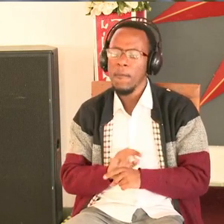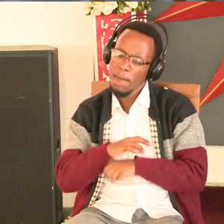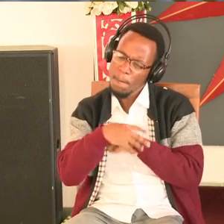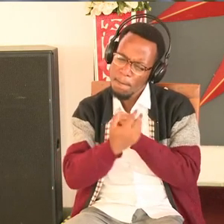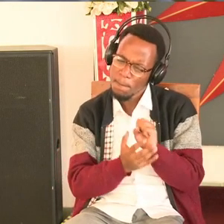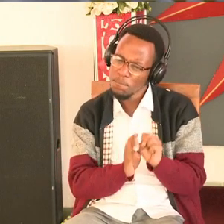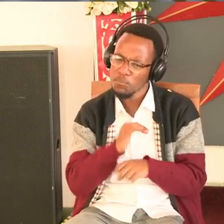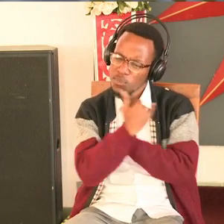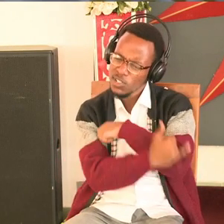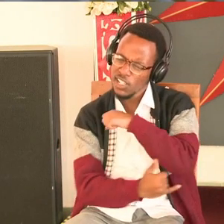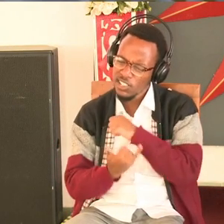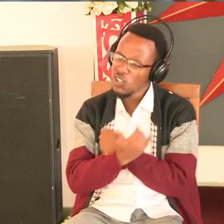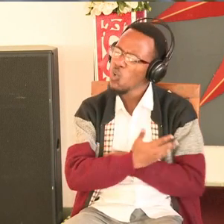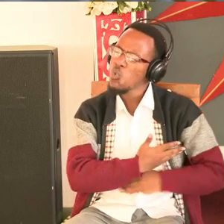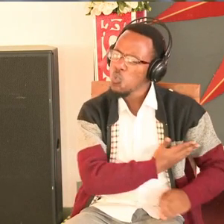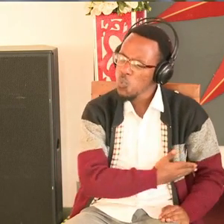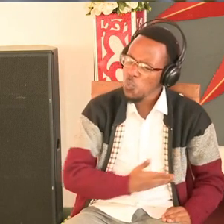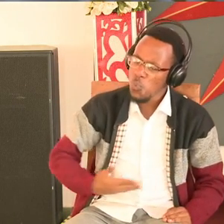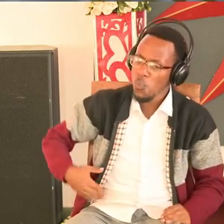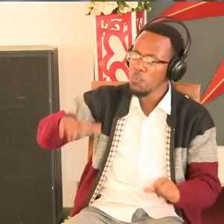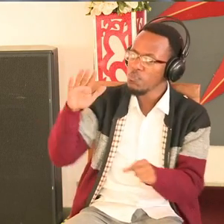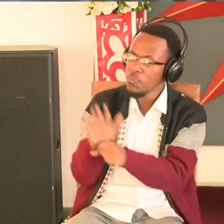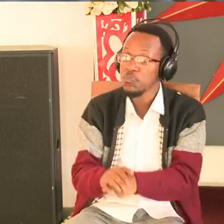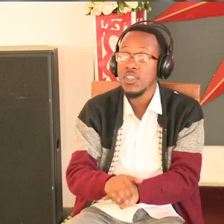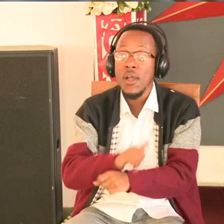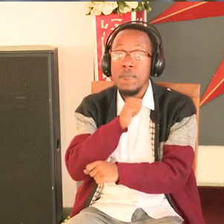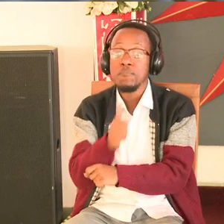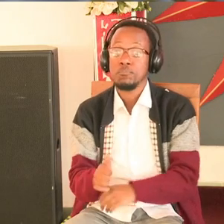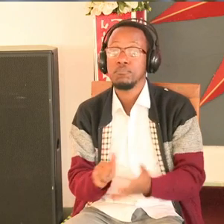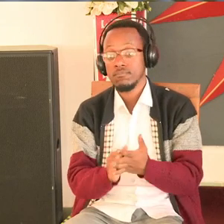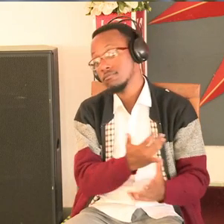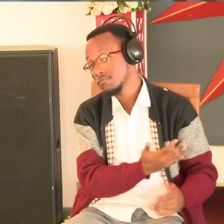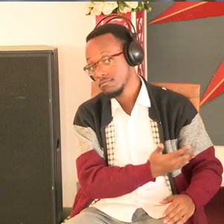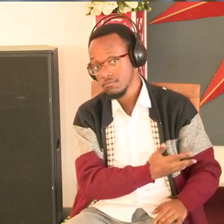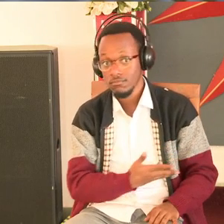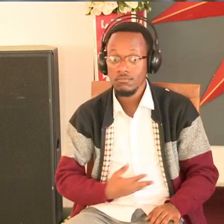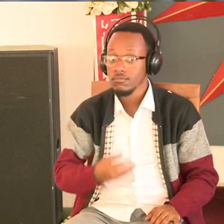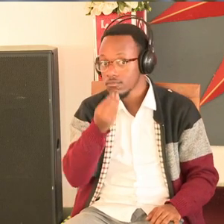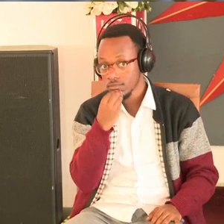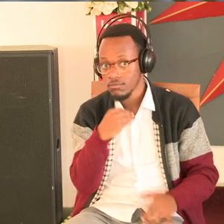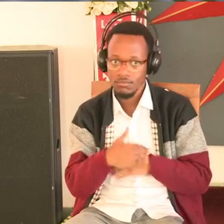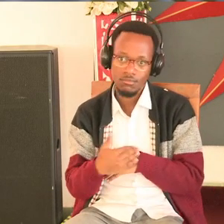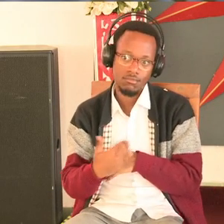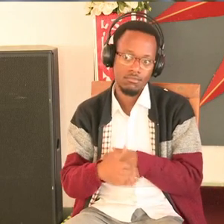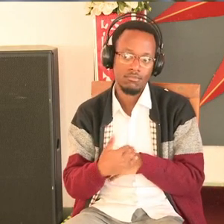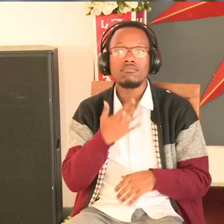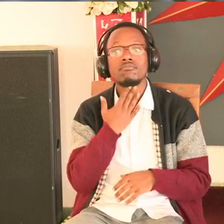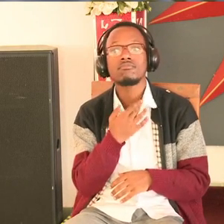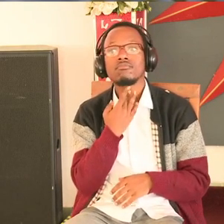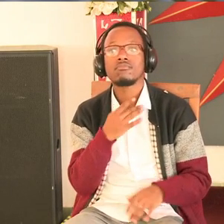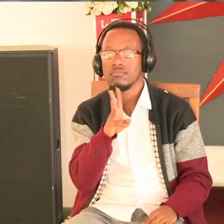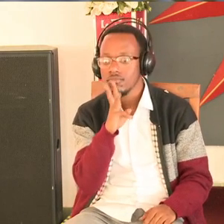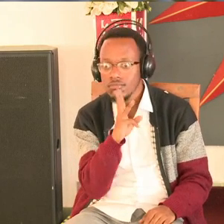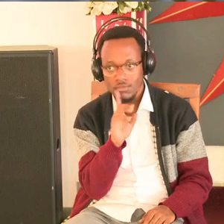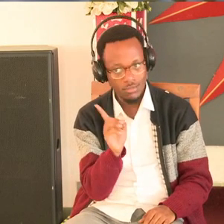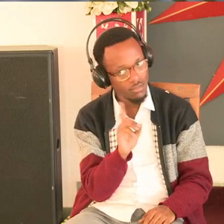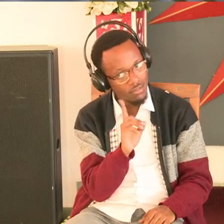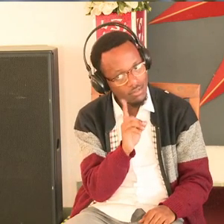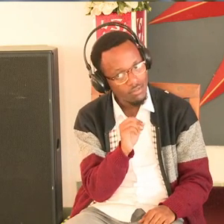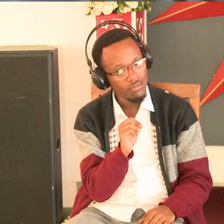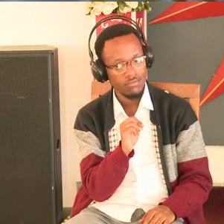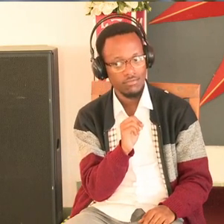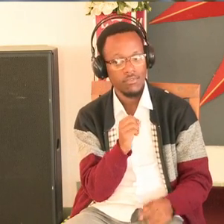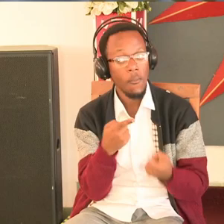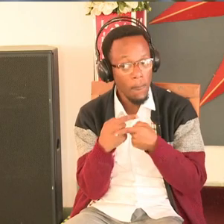mu gihugu. Dans le pays non pas la faim de pain. Nzateza inzara mu gihugu. Izaba ari inzara y'ibyo kurya